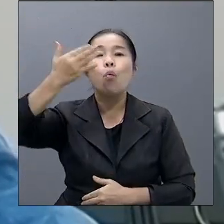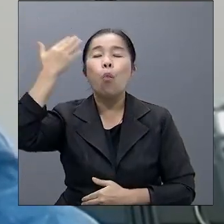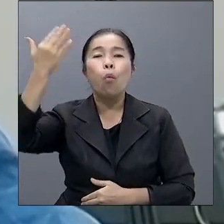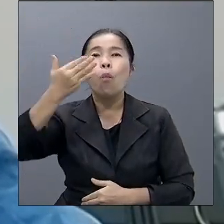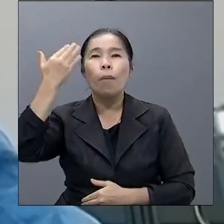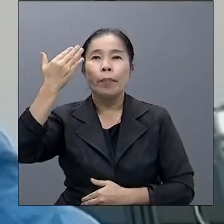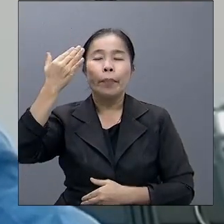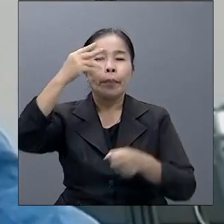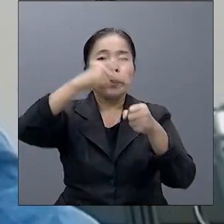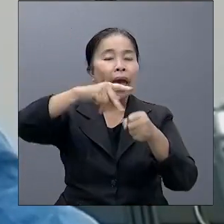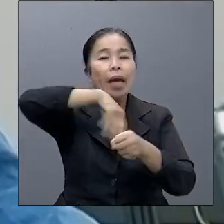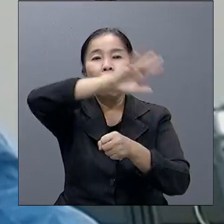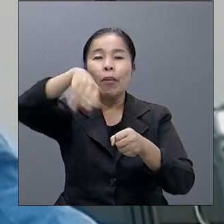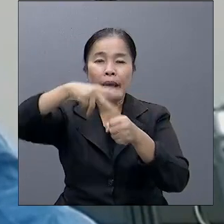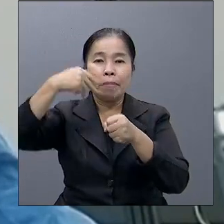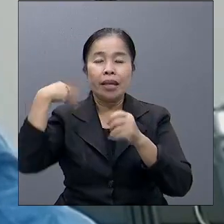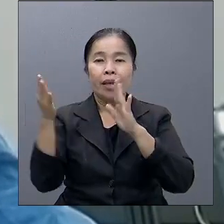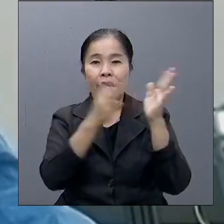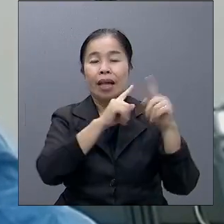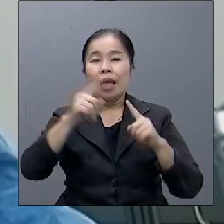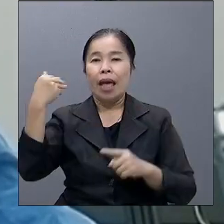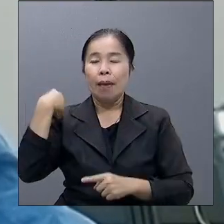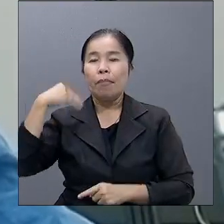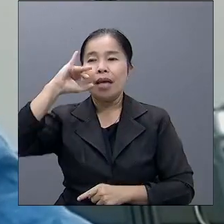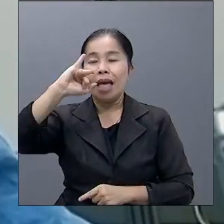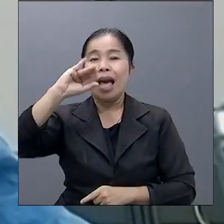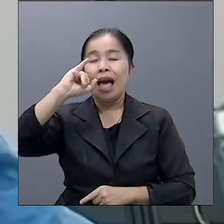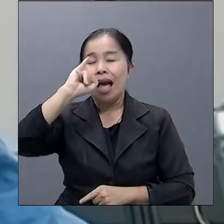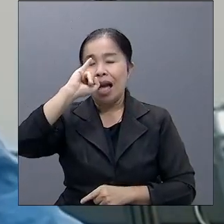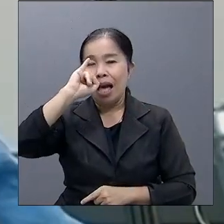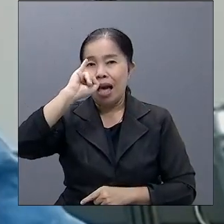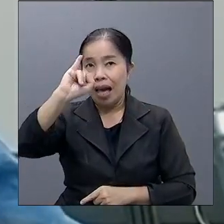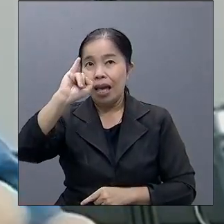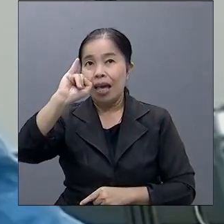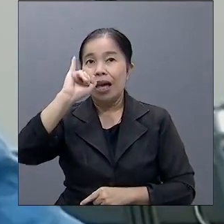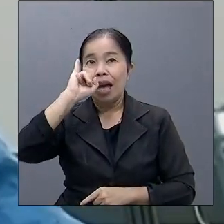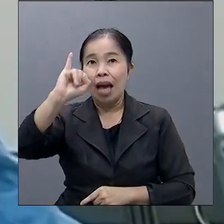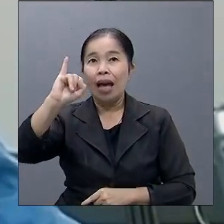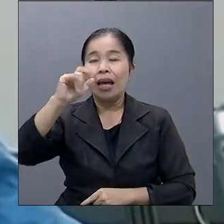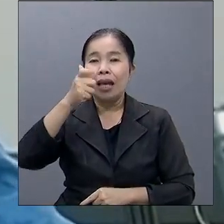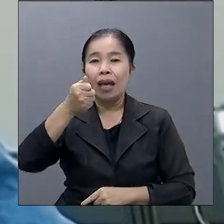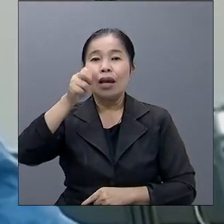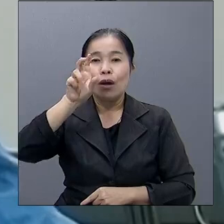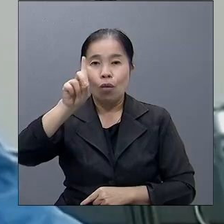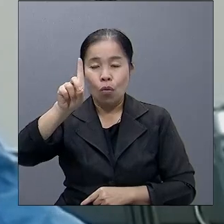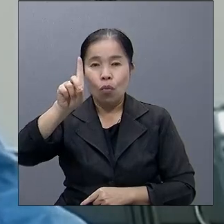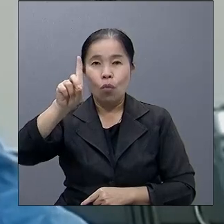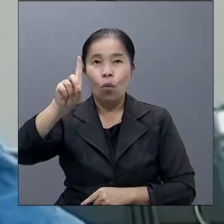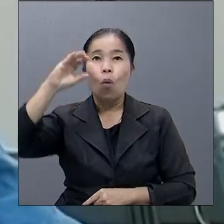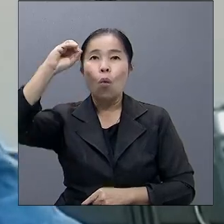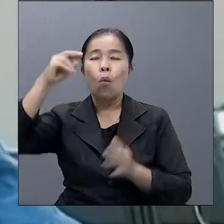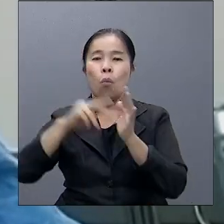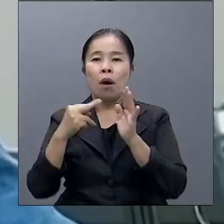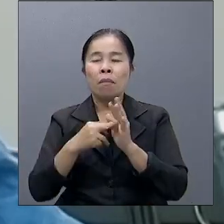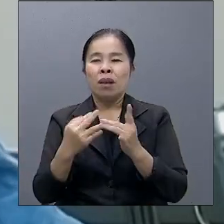ก๊ส ครับ แต่ว่าไนโตรเจนเหลวเนี่ยมันเป็นอากาศที่เขาถ่วงไปอัดให้ความดันสูงม